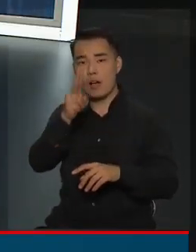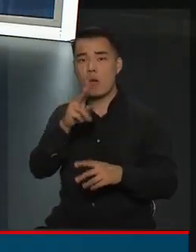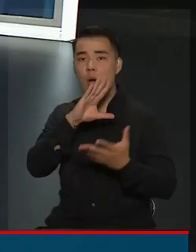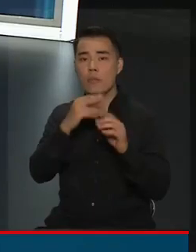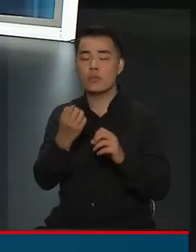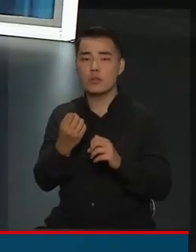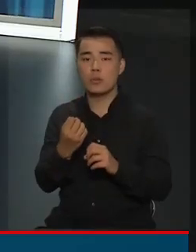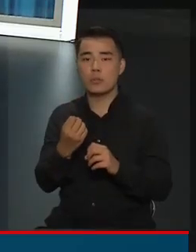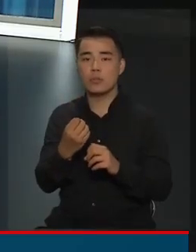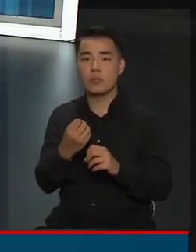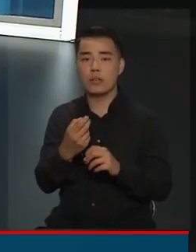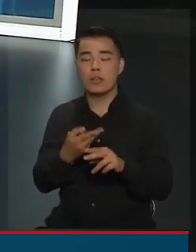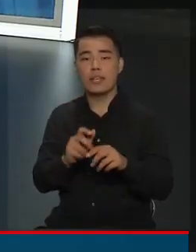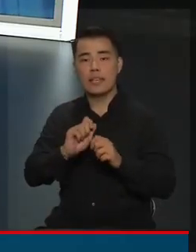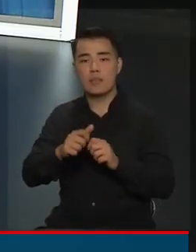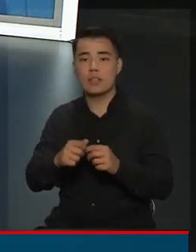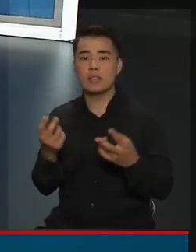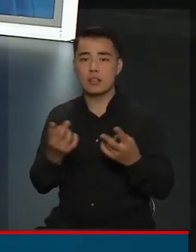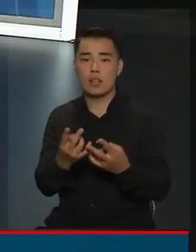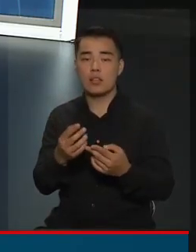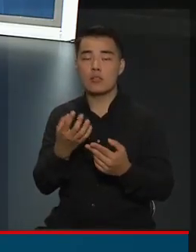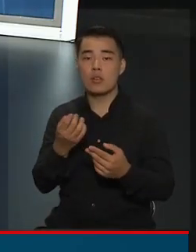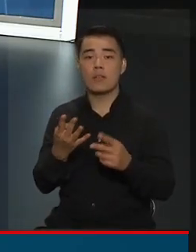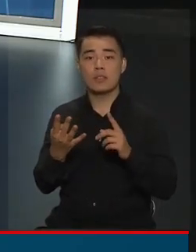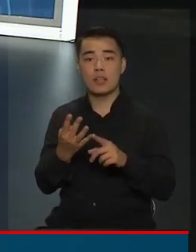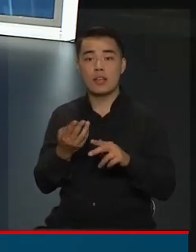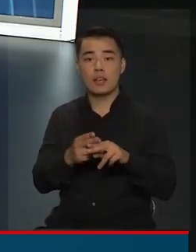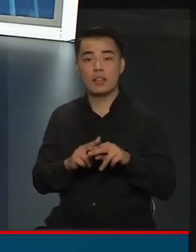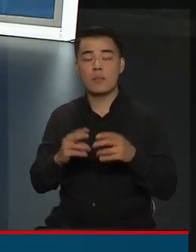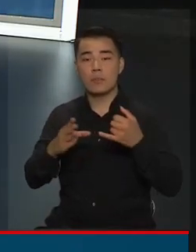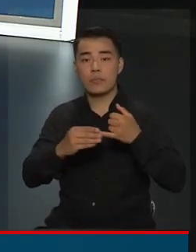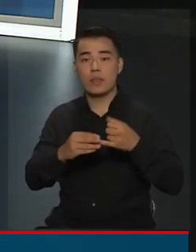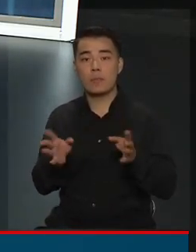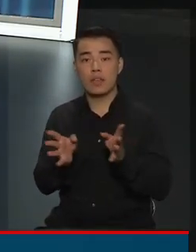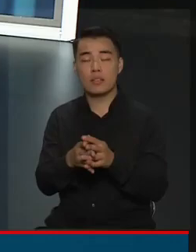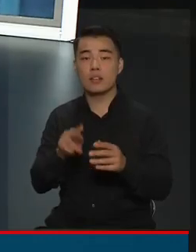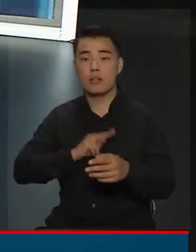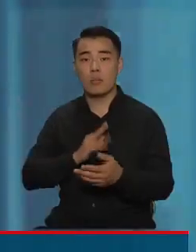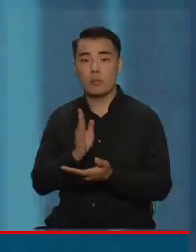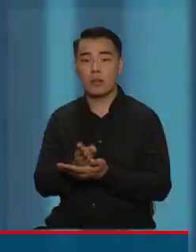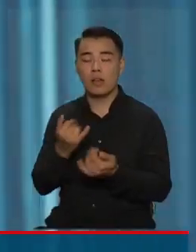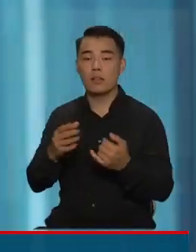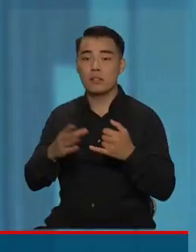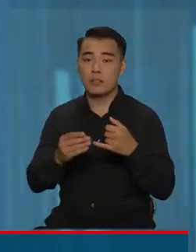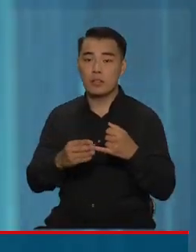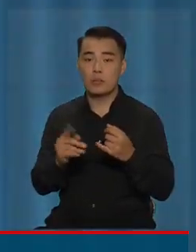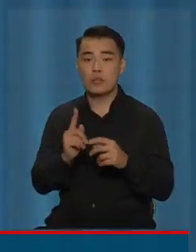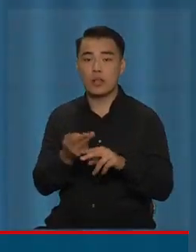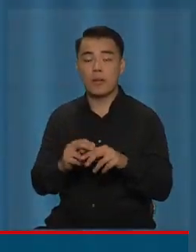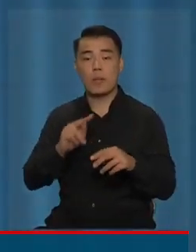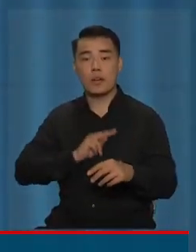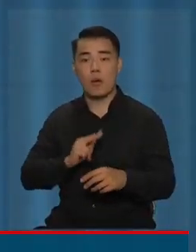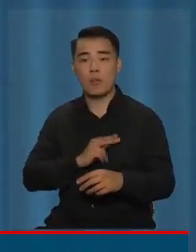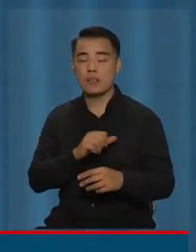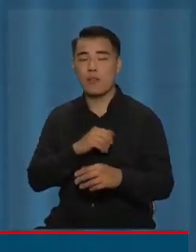да инвестиция салу керек. Төртіншісі ол жермен жұмыс істеу. Осы жермен бізде енді шынымен де жұмыс